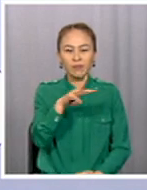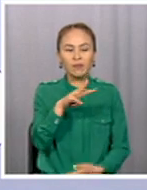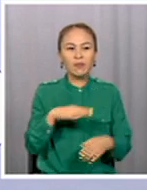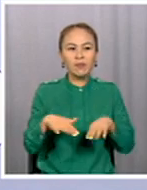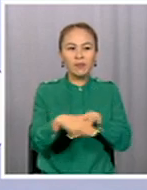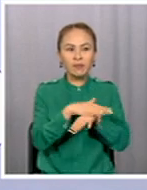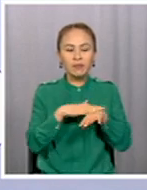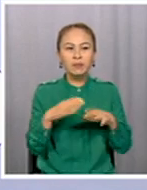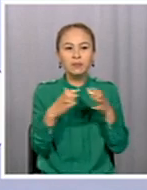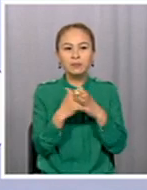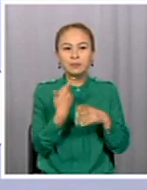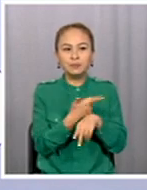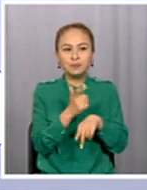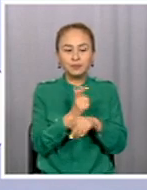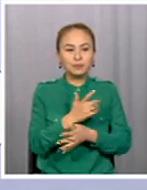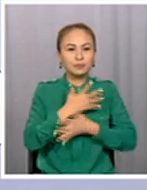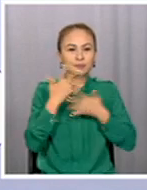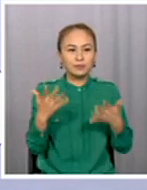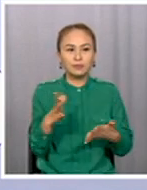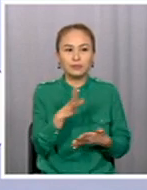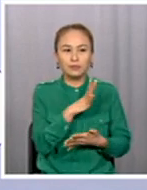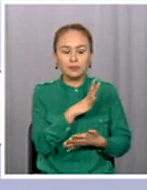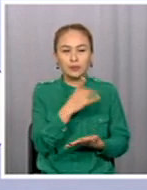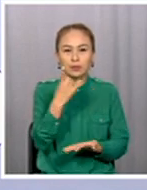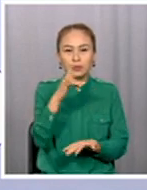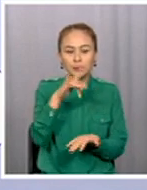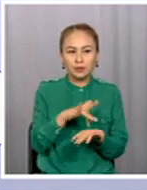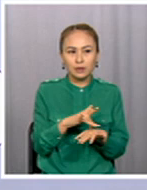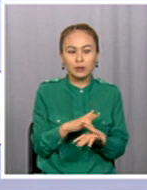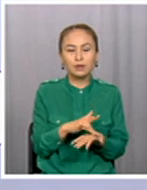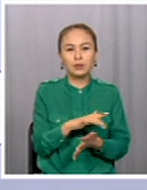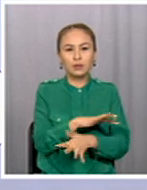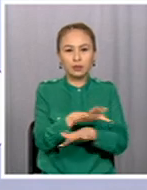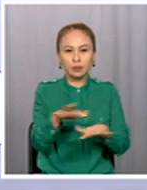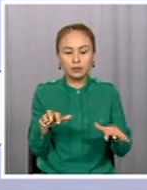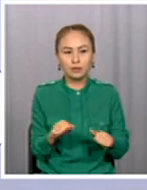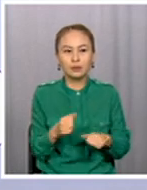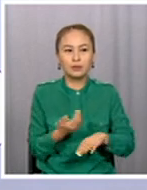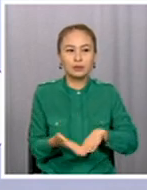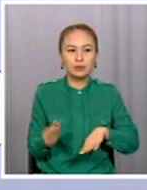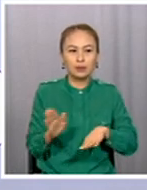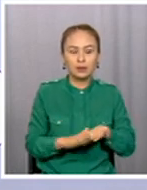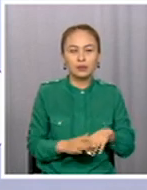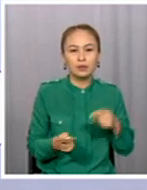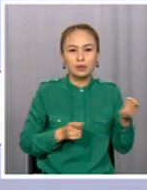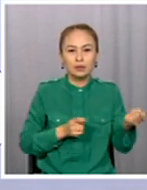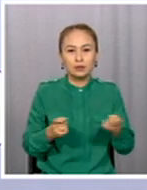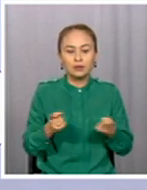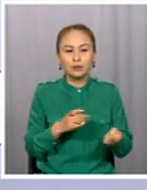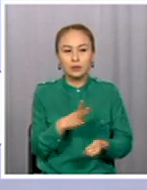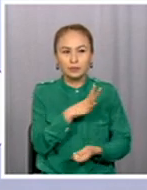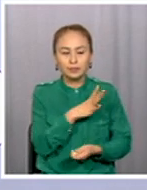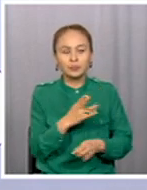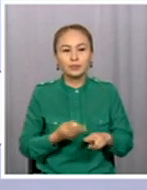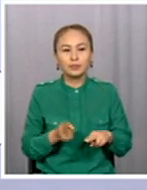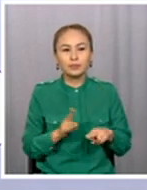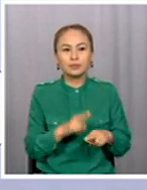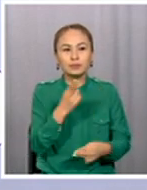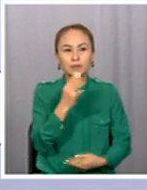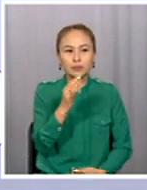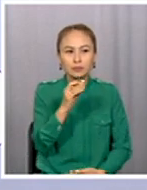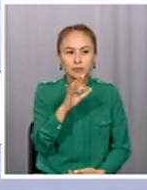аумағы өте үлкен болды. Бір орталықтан бағындыру, басқару қиын болды. Сондықтан да